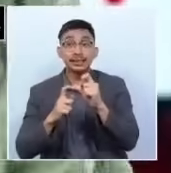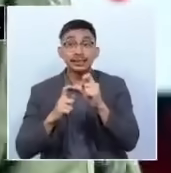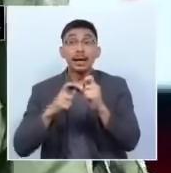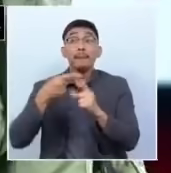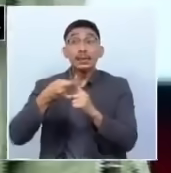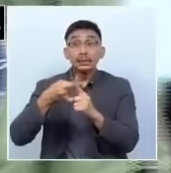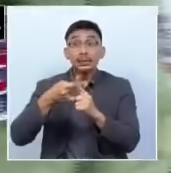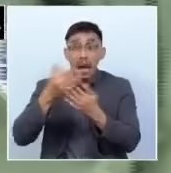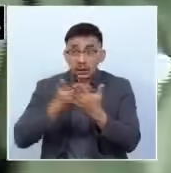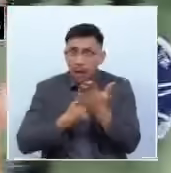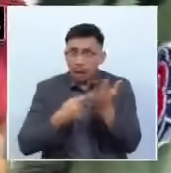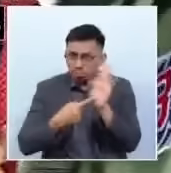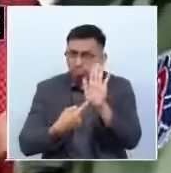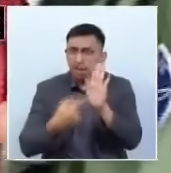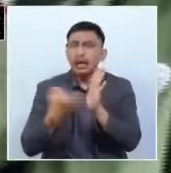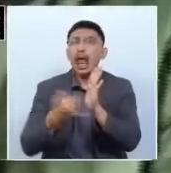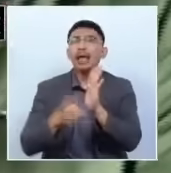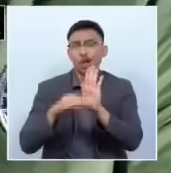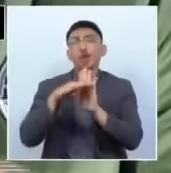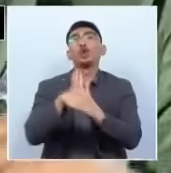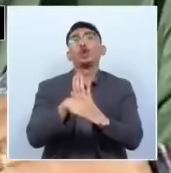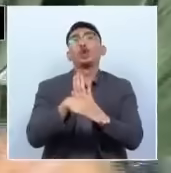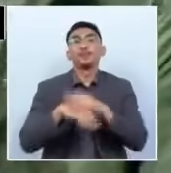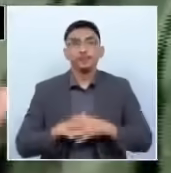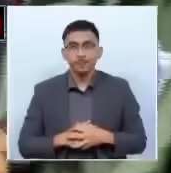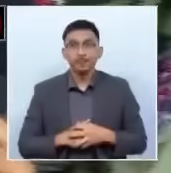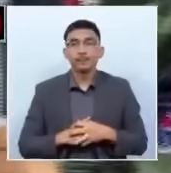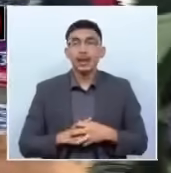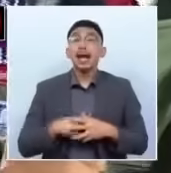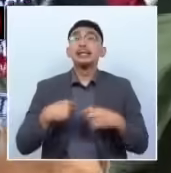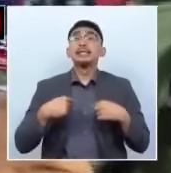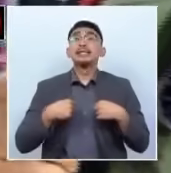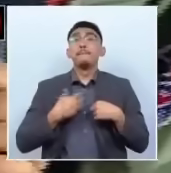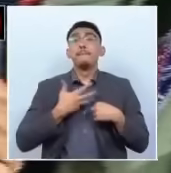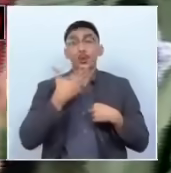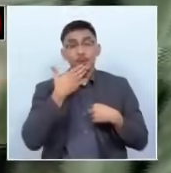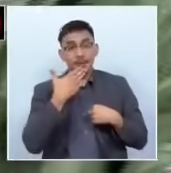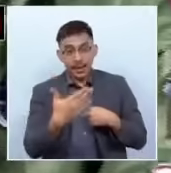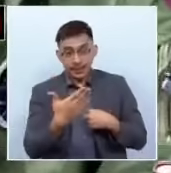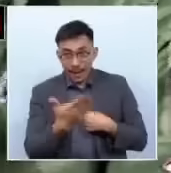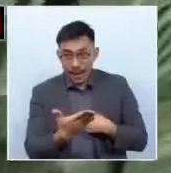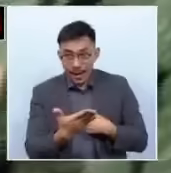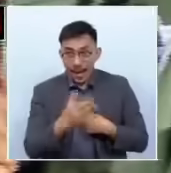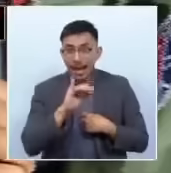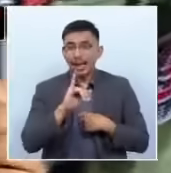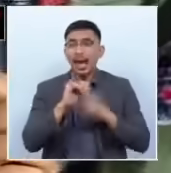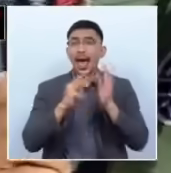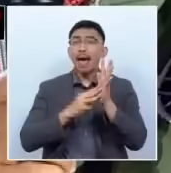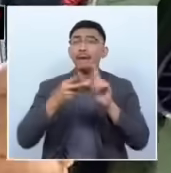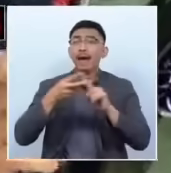Pak Prabowo Saya mau bertanya kepada bapak termasuk kemudian capaianf kita hanya